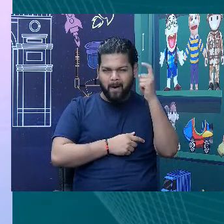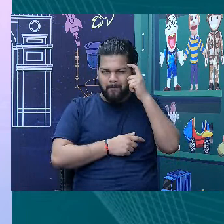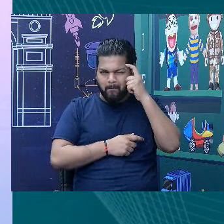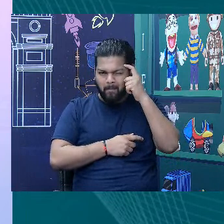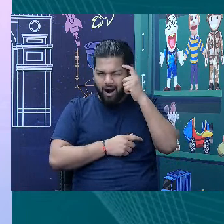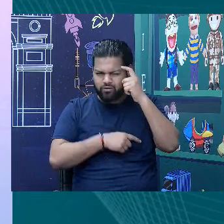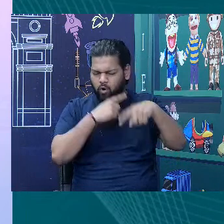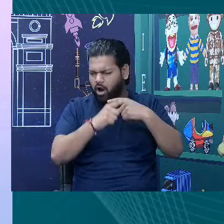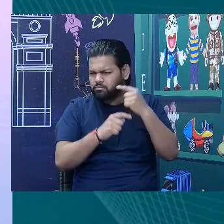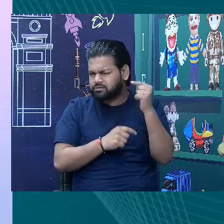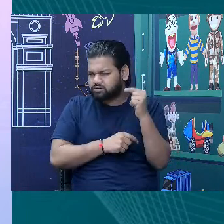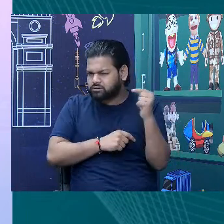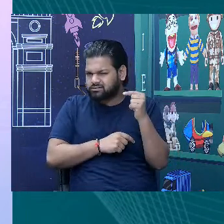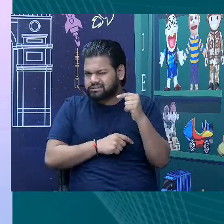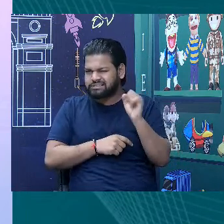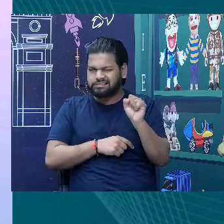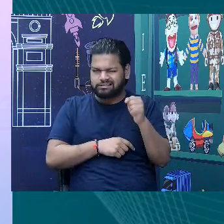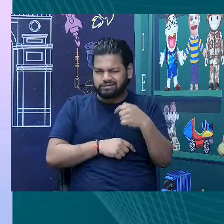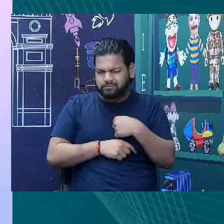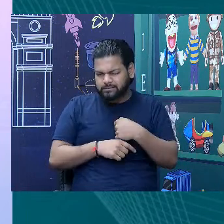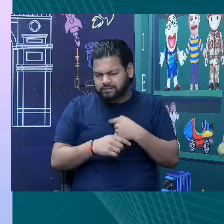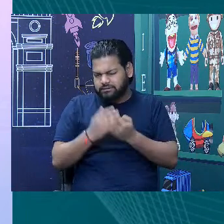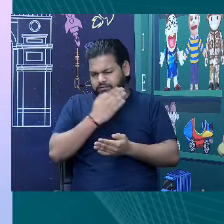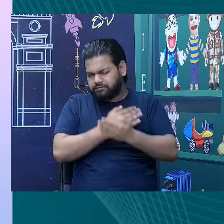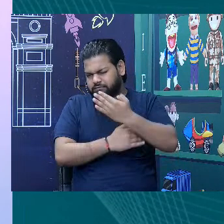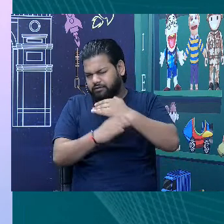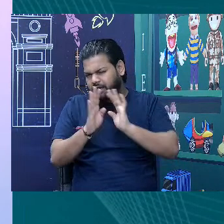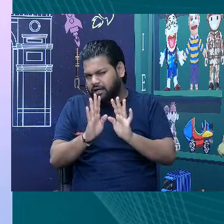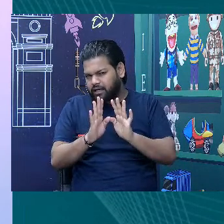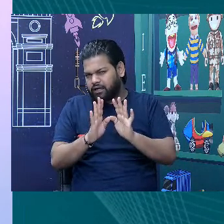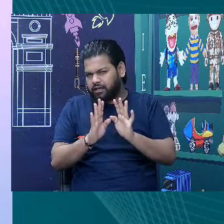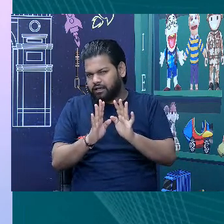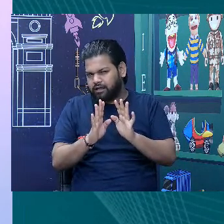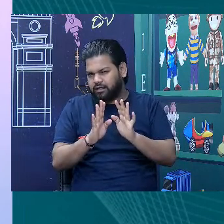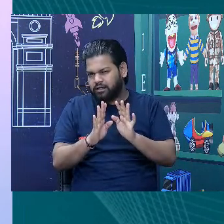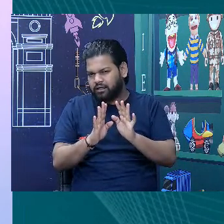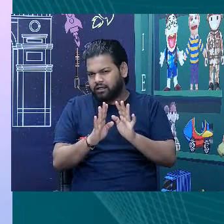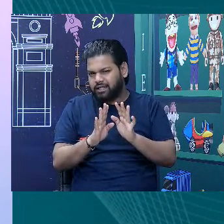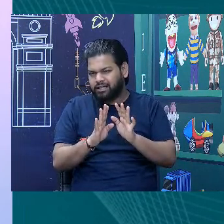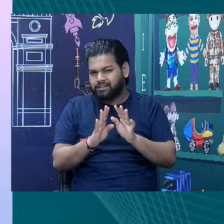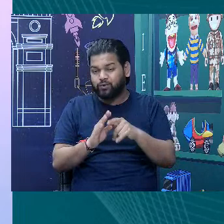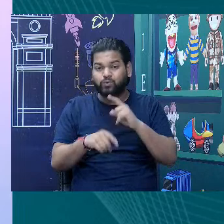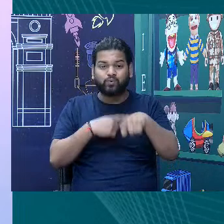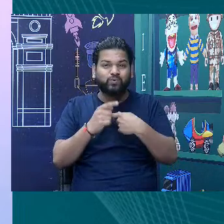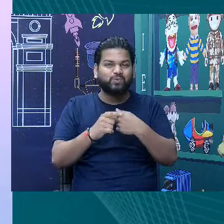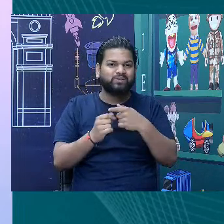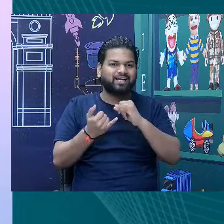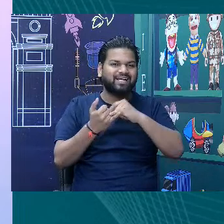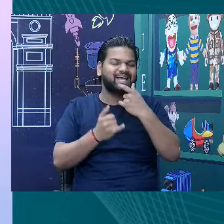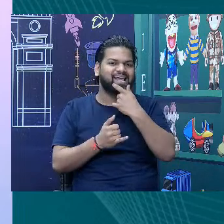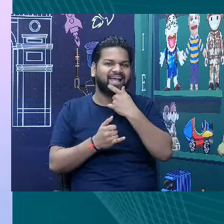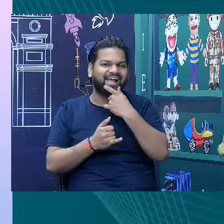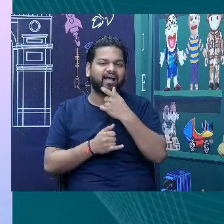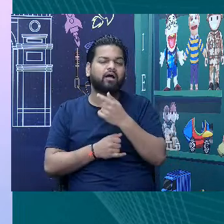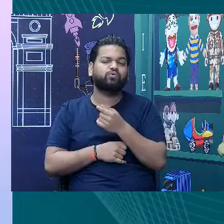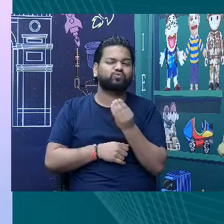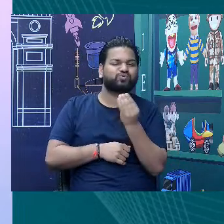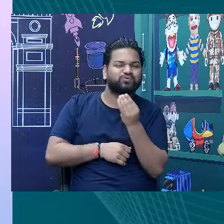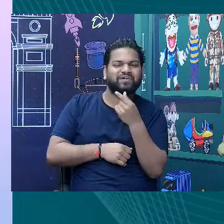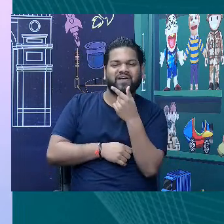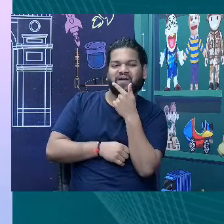करते हैं और वो कहते हैं कि मुझे ये लोग बहुत ही अम्यूजिंग लगते हैं, बहुत ही रिडिक्यूलस लगता है मुझे कि लोग ये